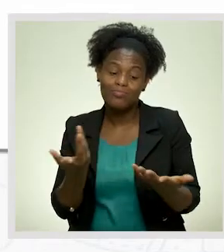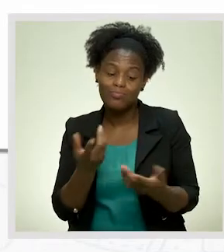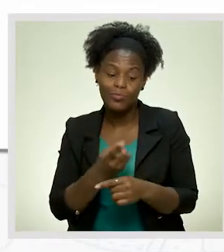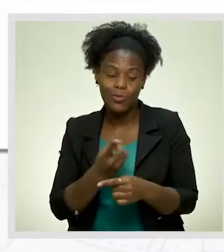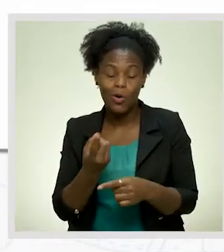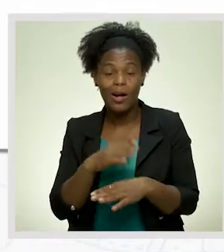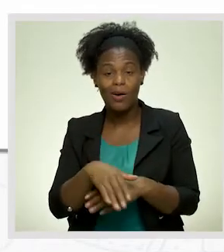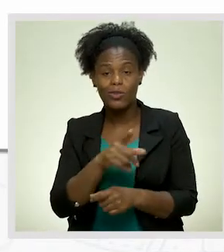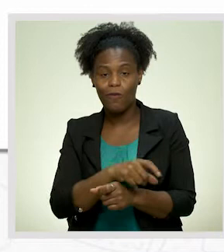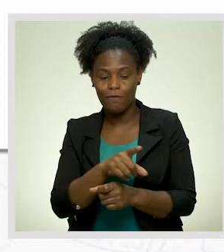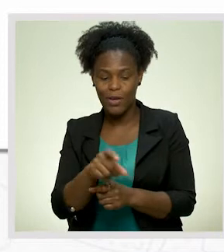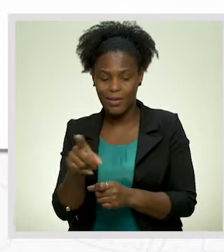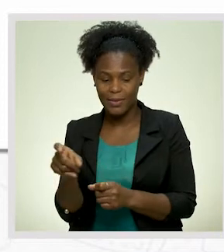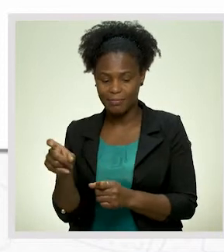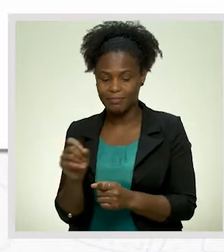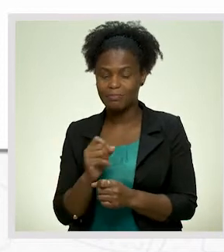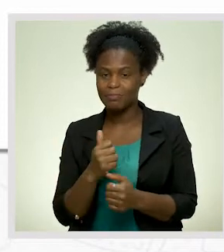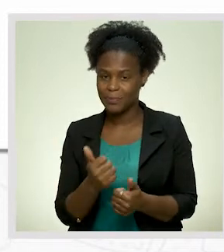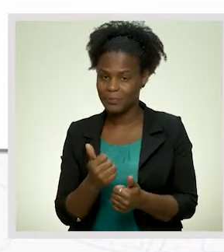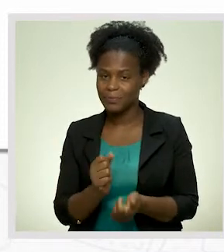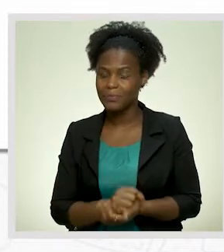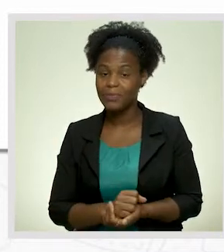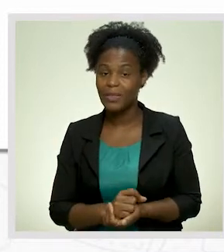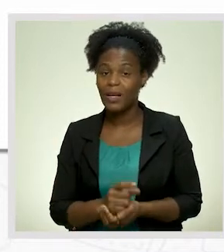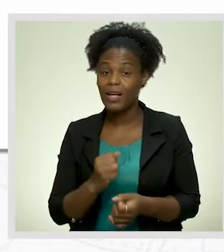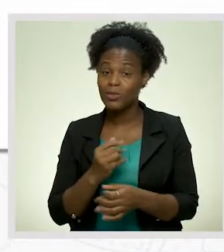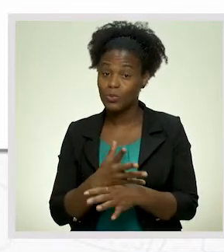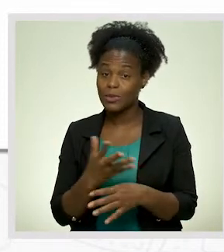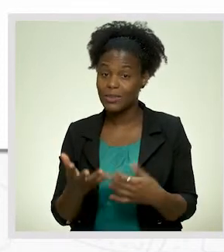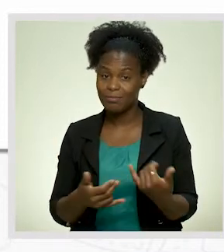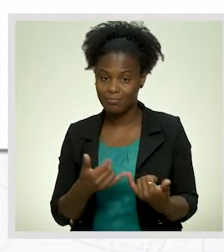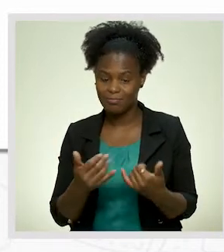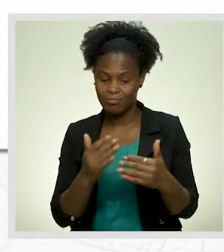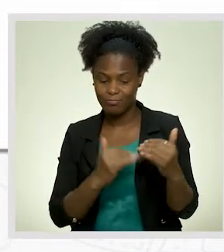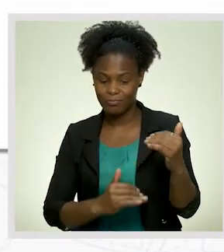à cause du Covid. Très bien. Et ensuite,